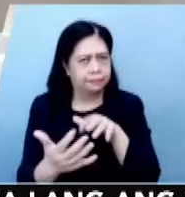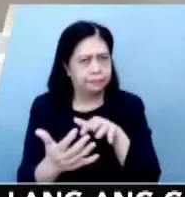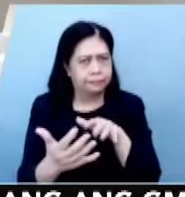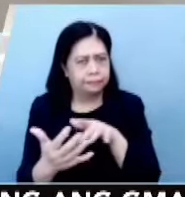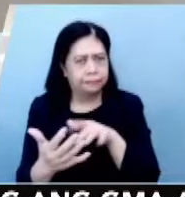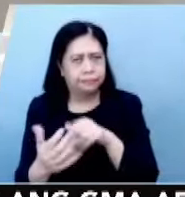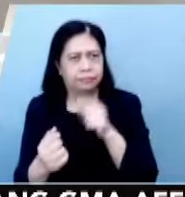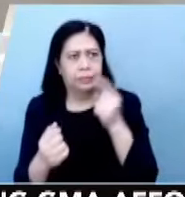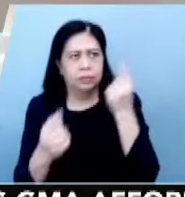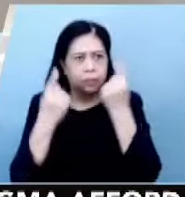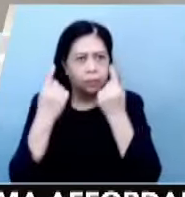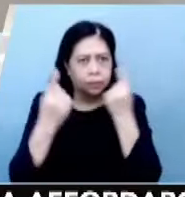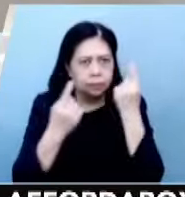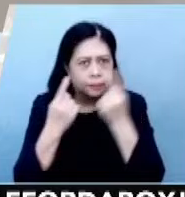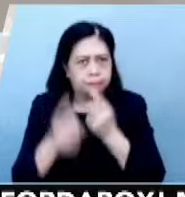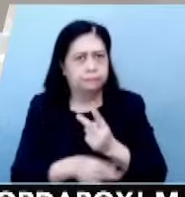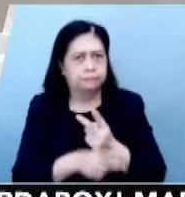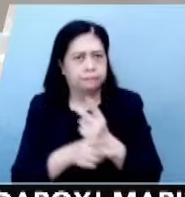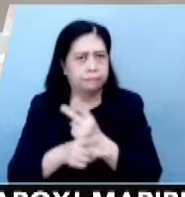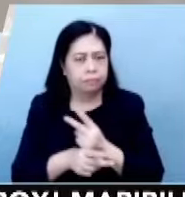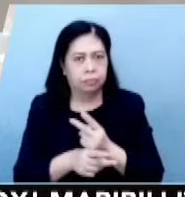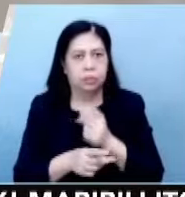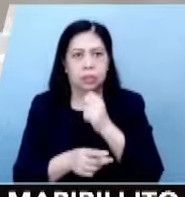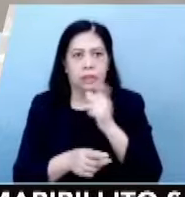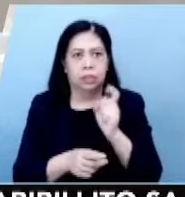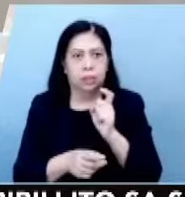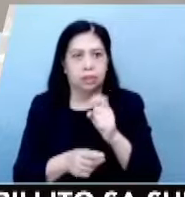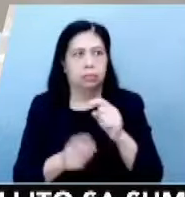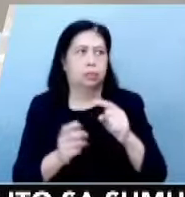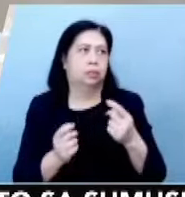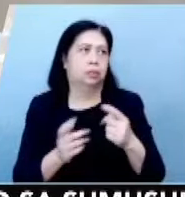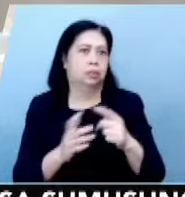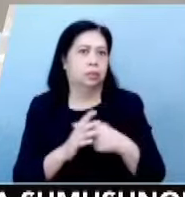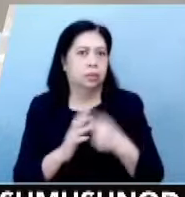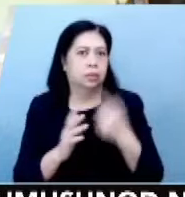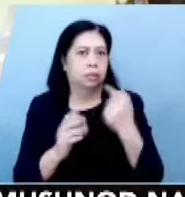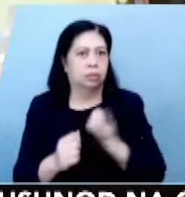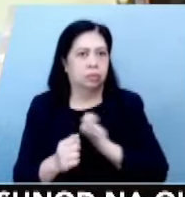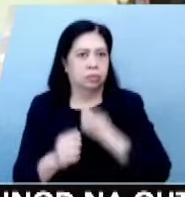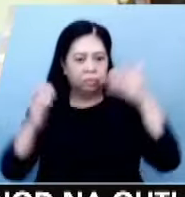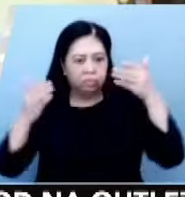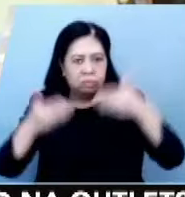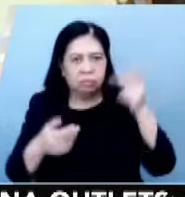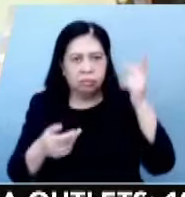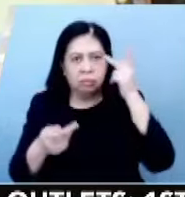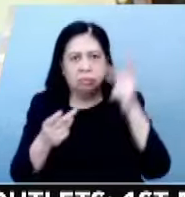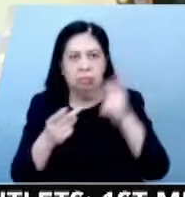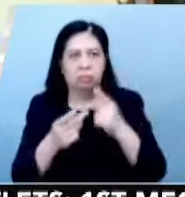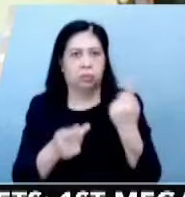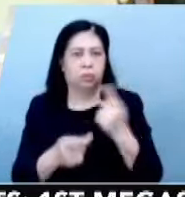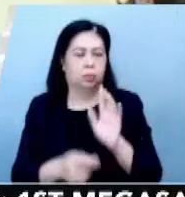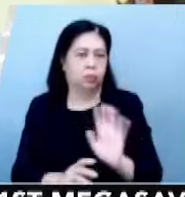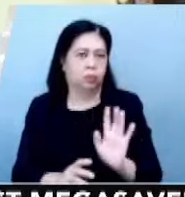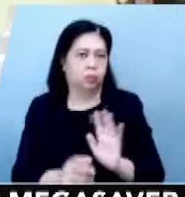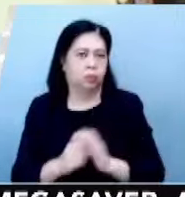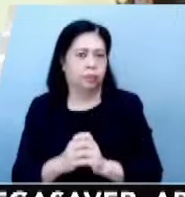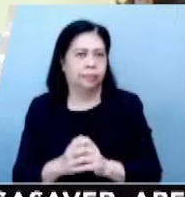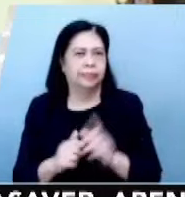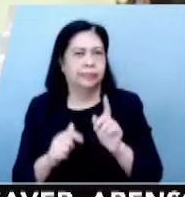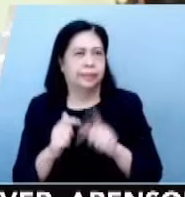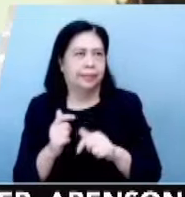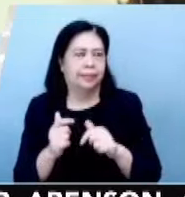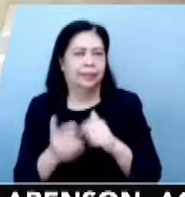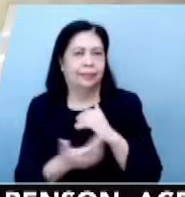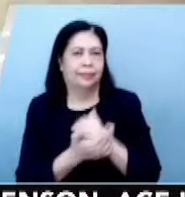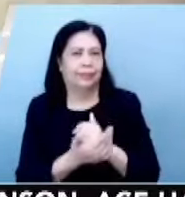konsiderasyon. At hindi dapat mag-ugat ng makasariling mga motibo. Di na iwasang mabanggit kung paanong